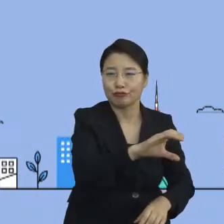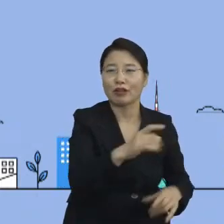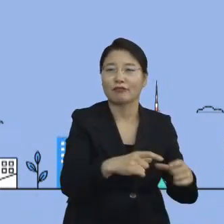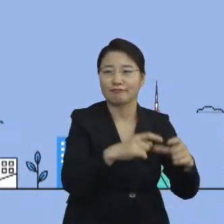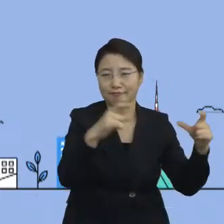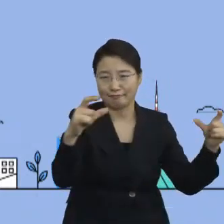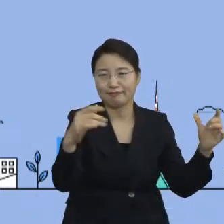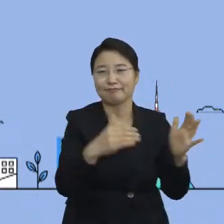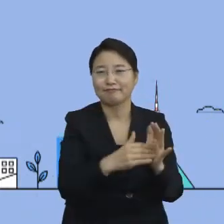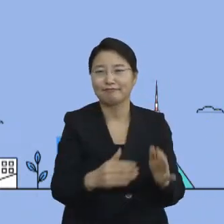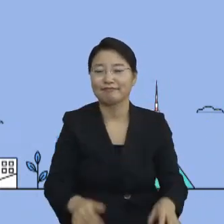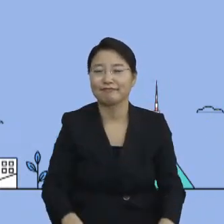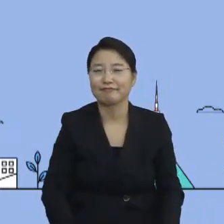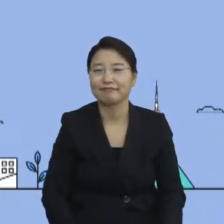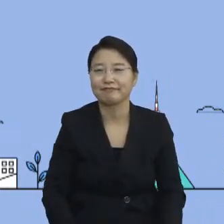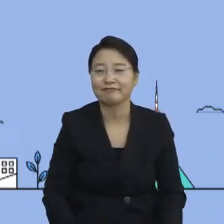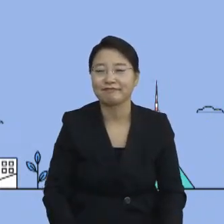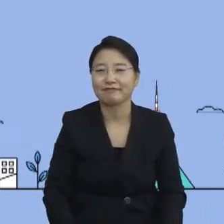수가 있겠습니다.